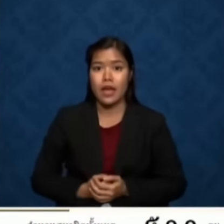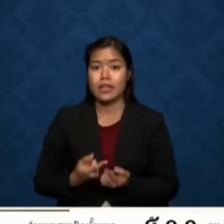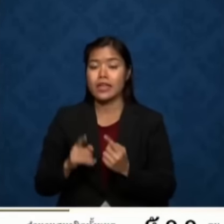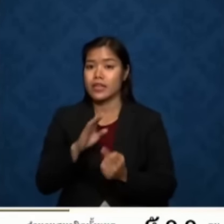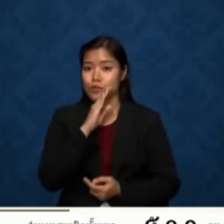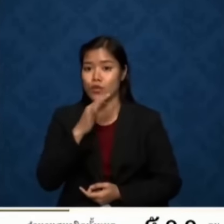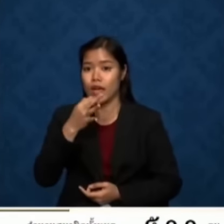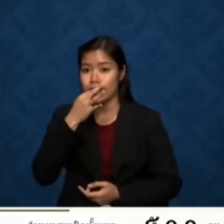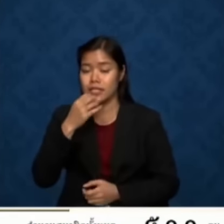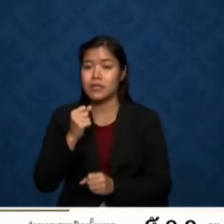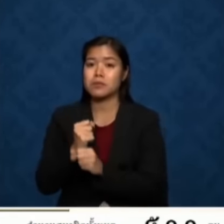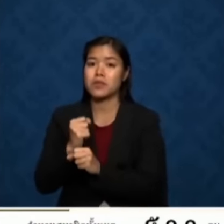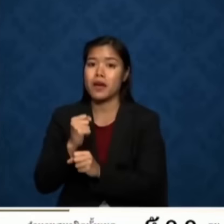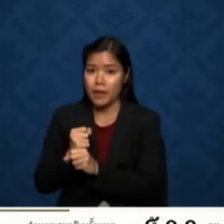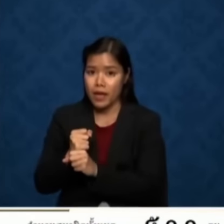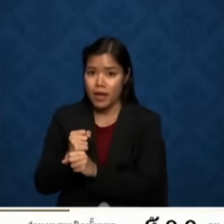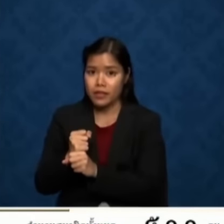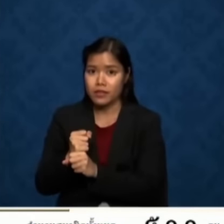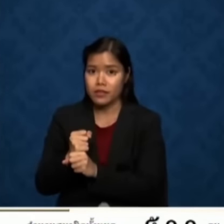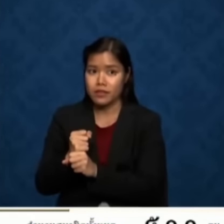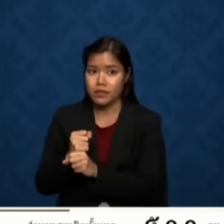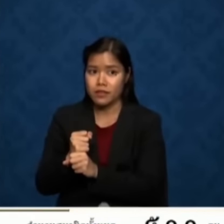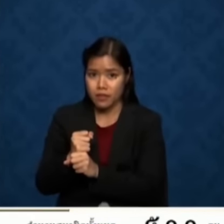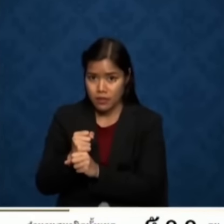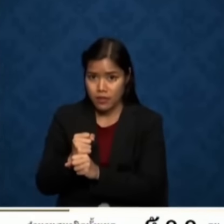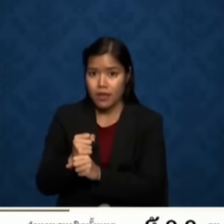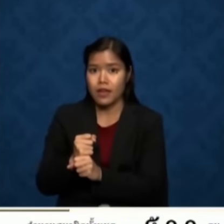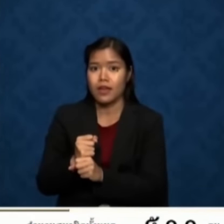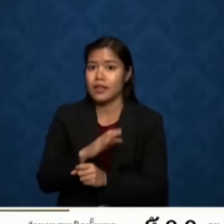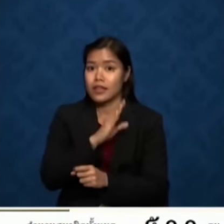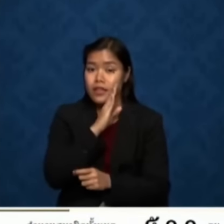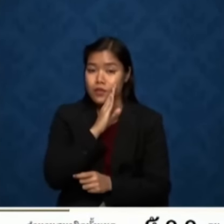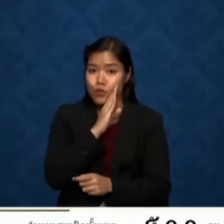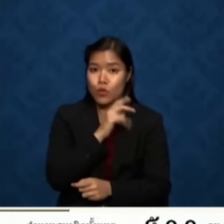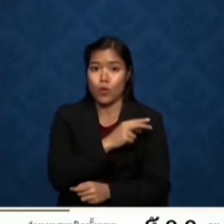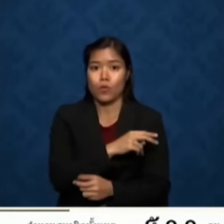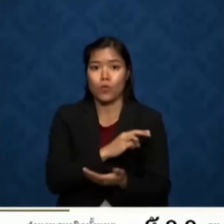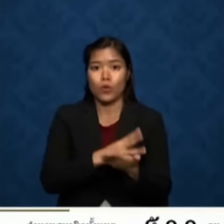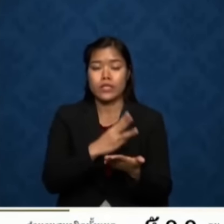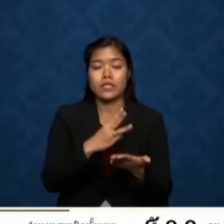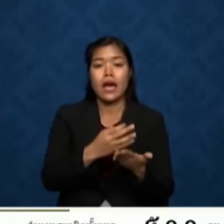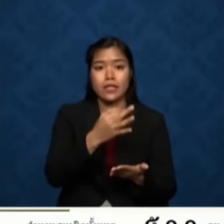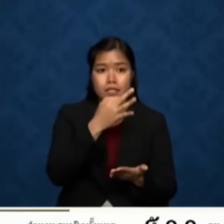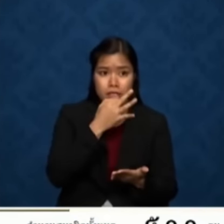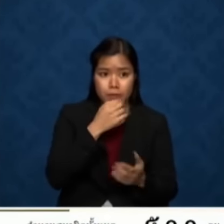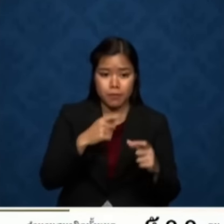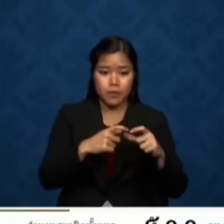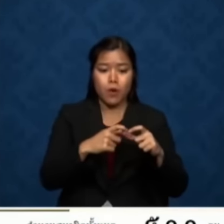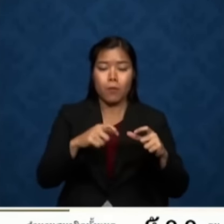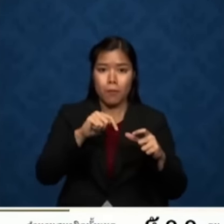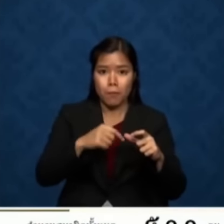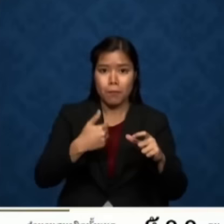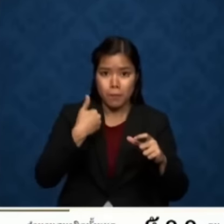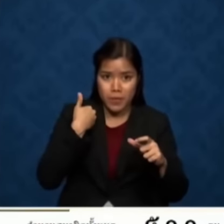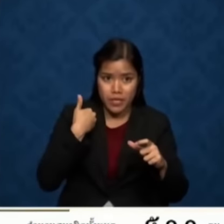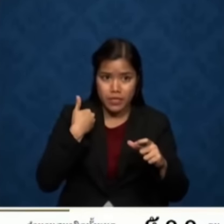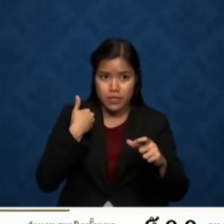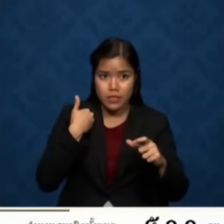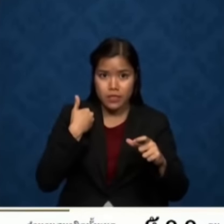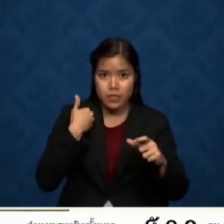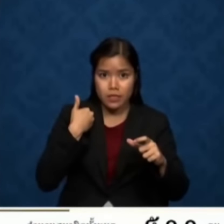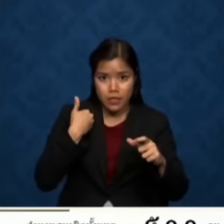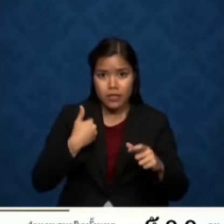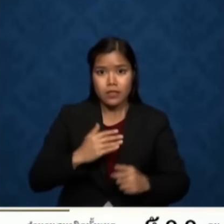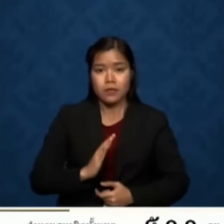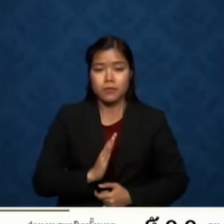ไรวิชาชีพต้องมีศีลธรรมจรรยาแพทย์เป็นวิชาชีพจำเป็นต้องมีศีลธรรมจรร